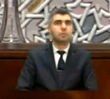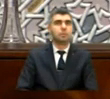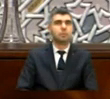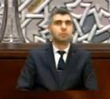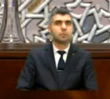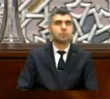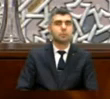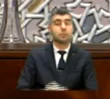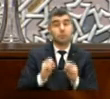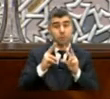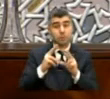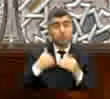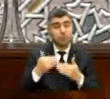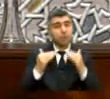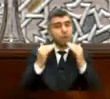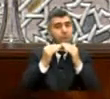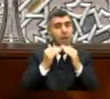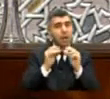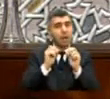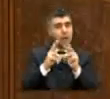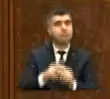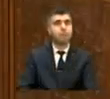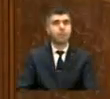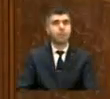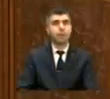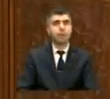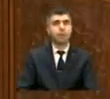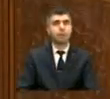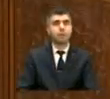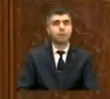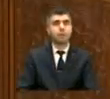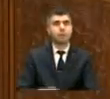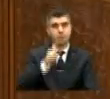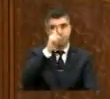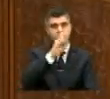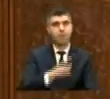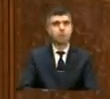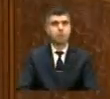اتفق معكم سيد النائب المحترم، اتفقين. شكرا.